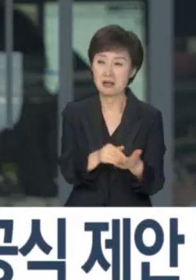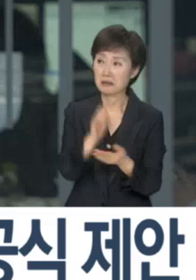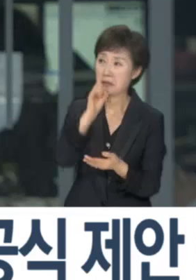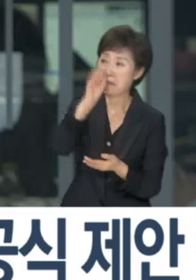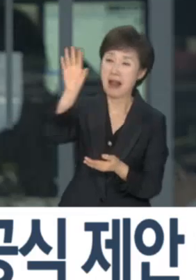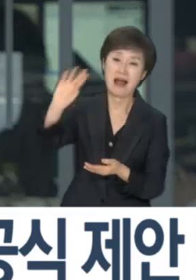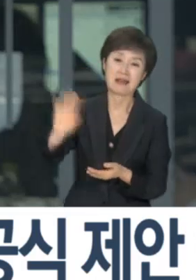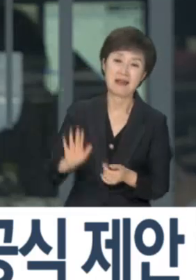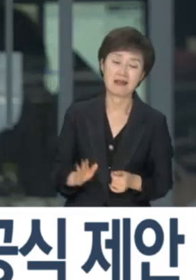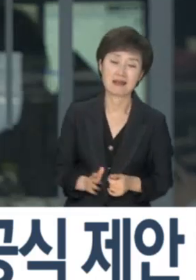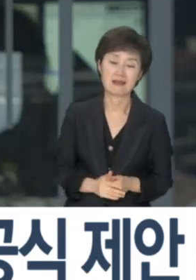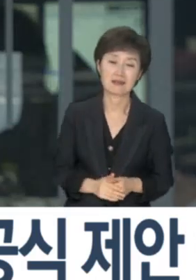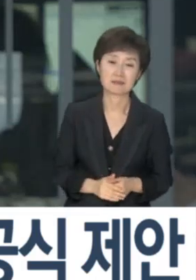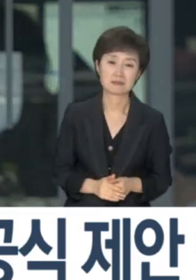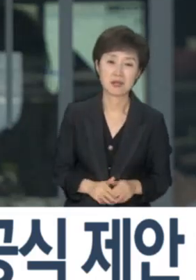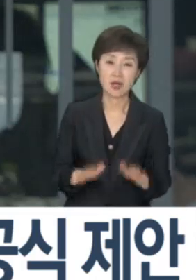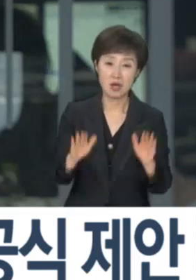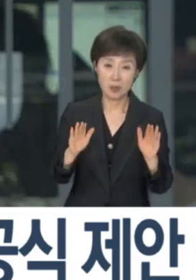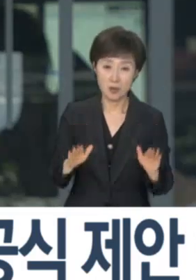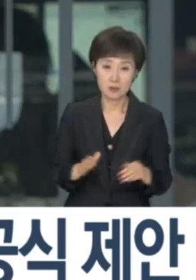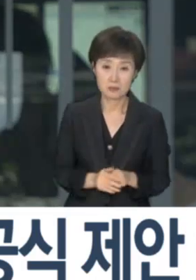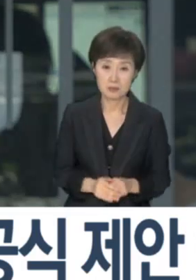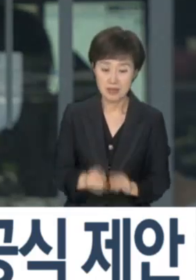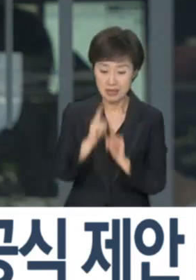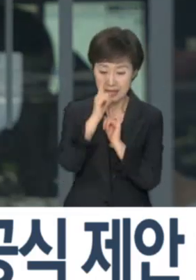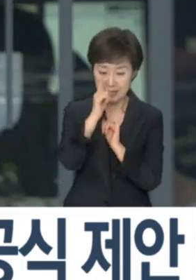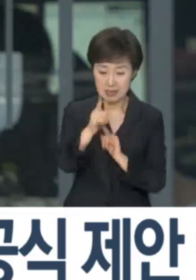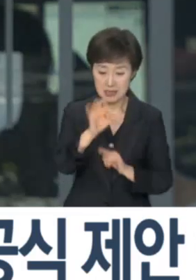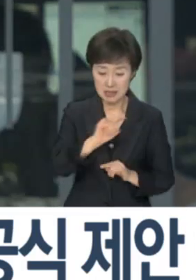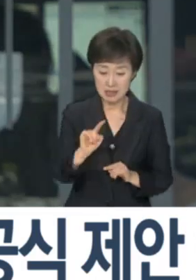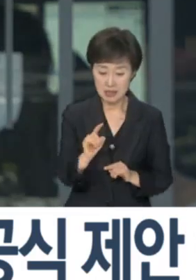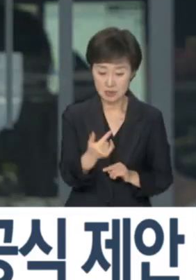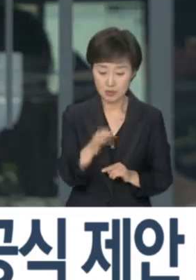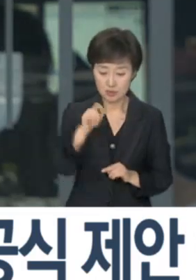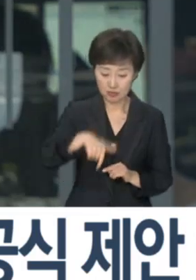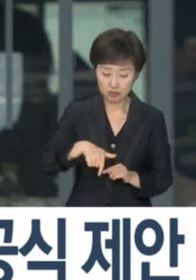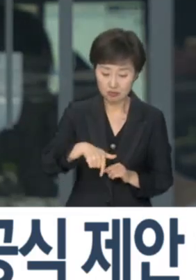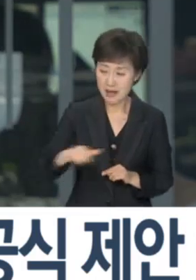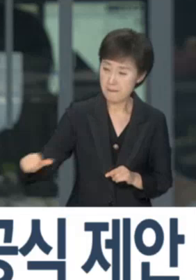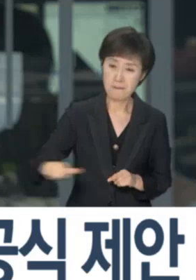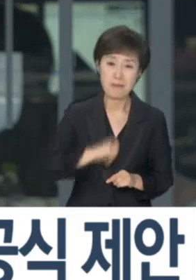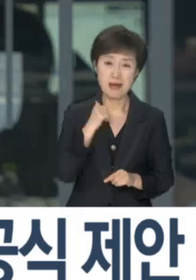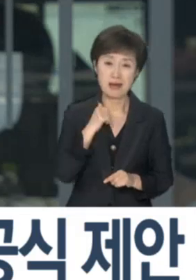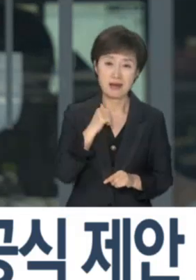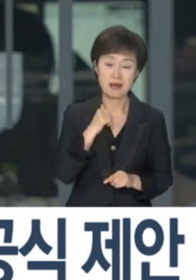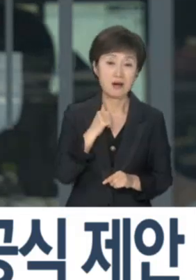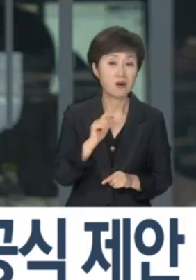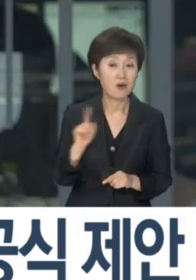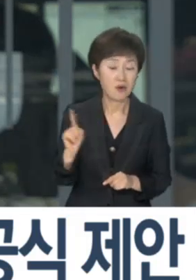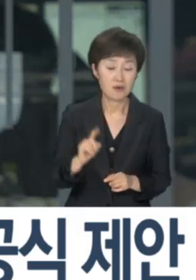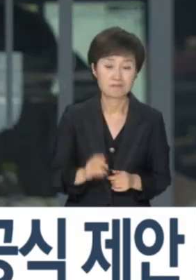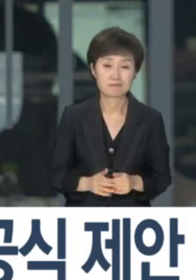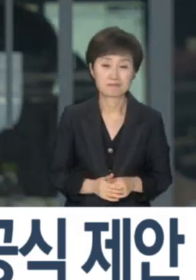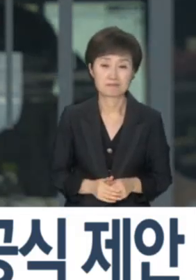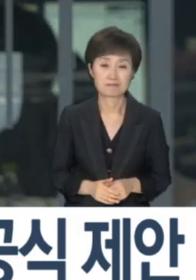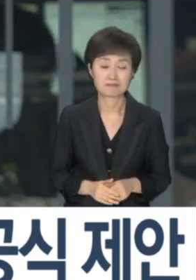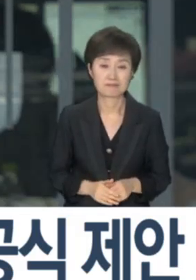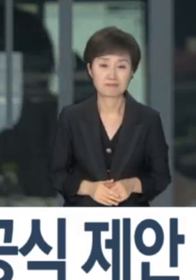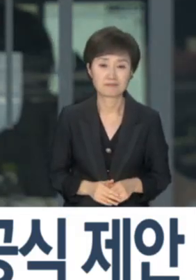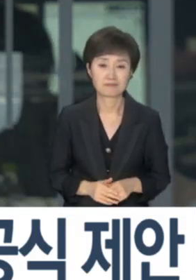밝히지 않았습니다만 이원욱 의원은 격앙돼서 좀 사과를 요구하는 발언이 나오기도 했고요. 이 제안 어떻게